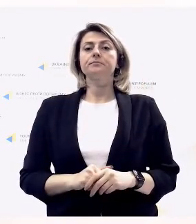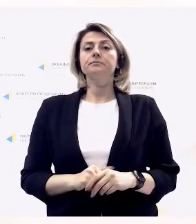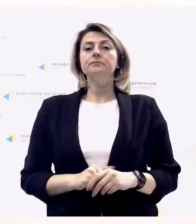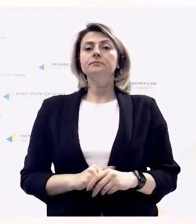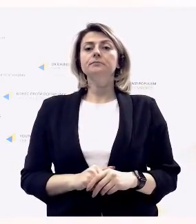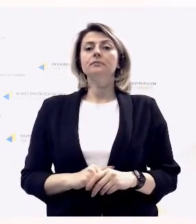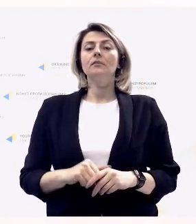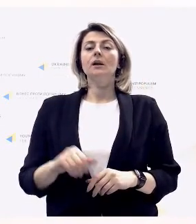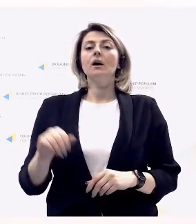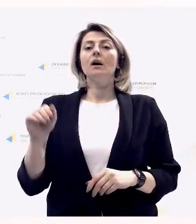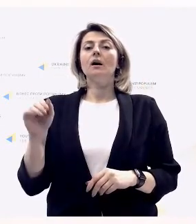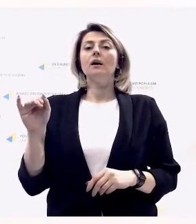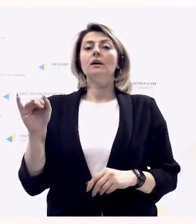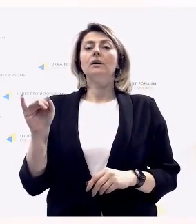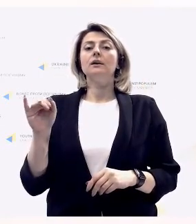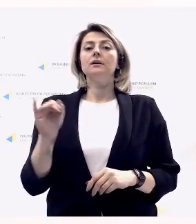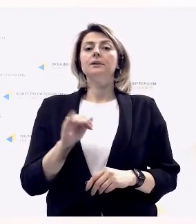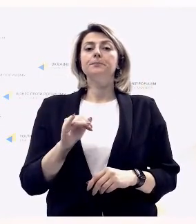і